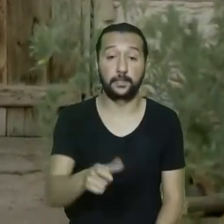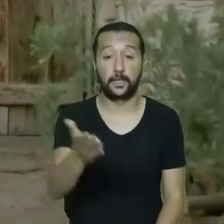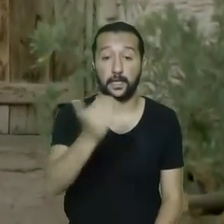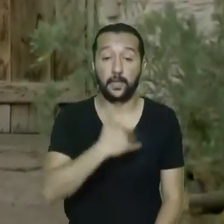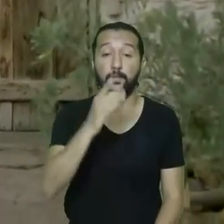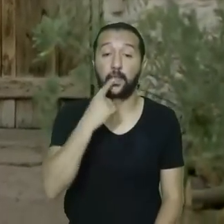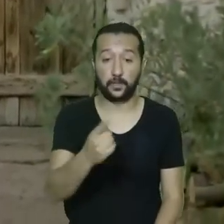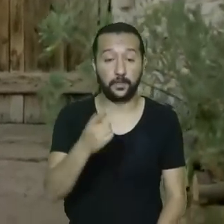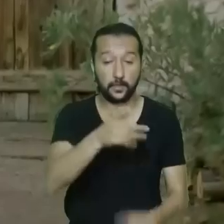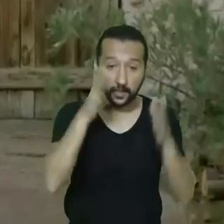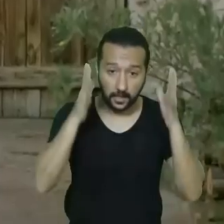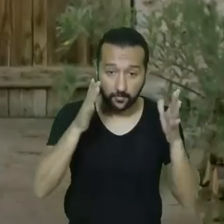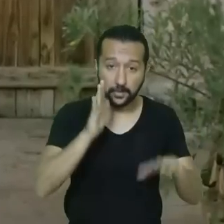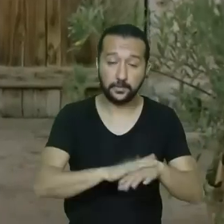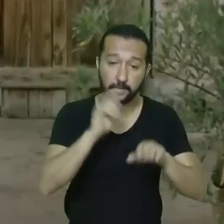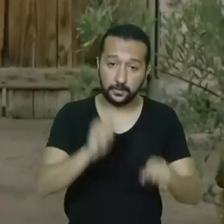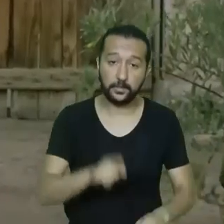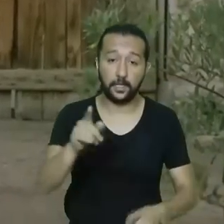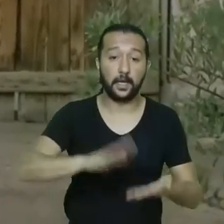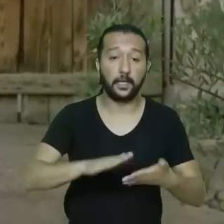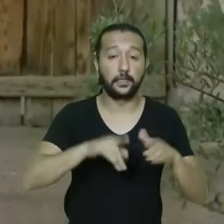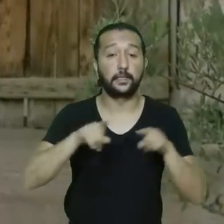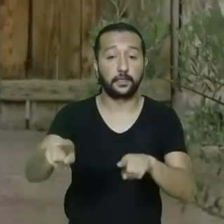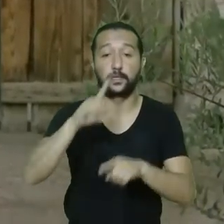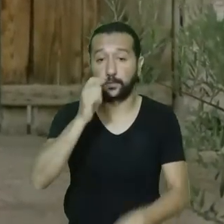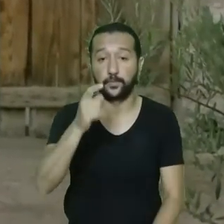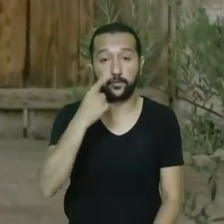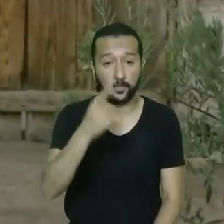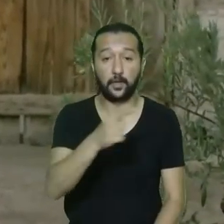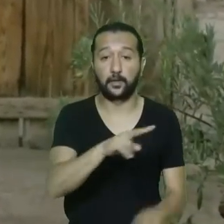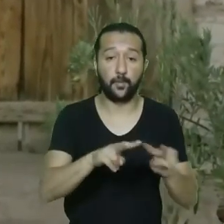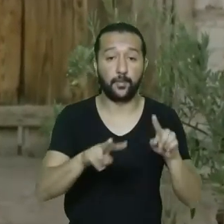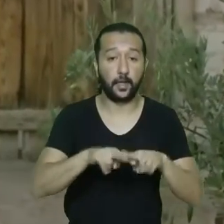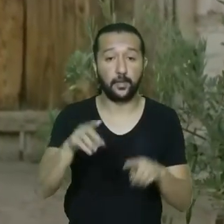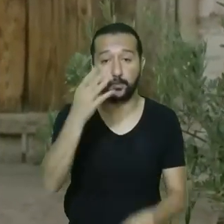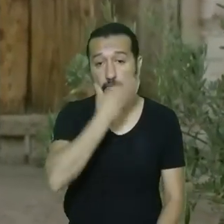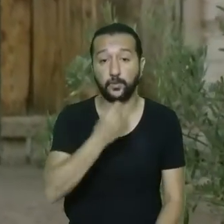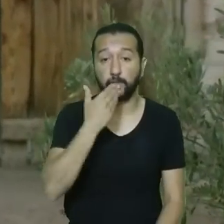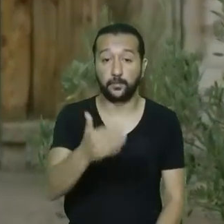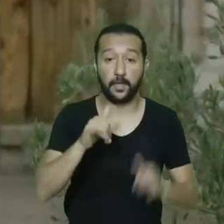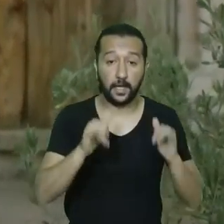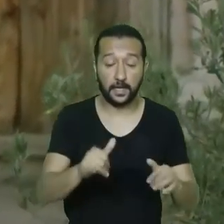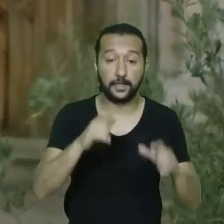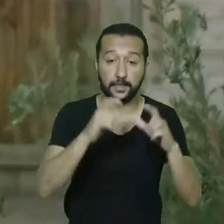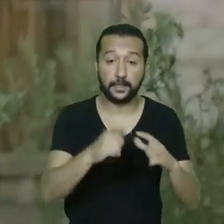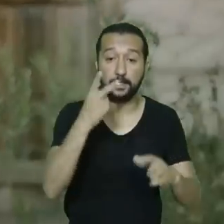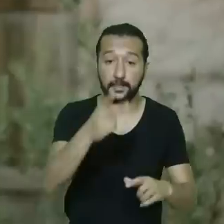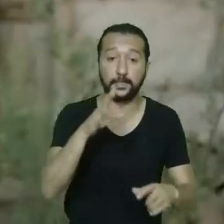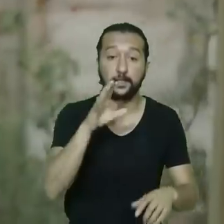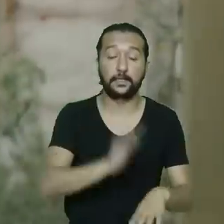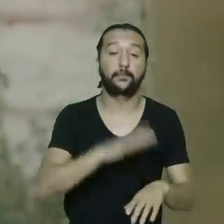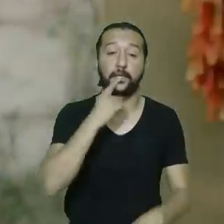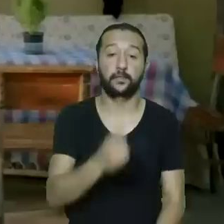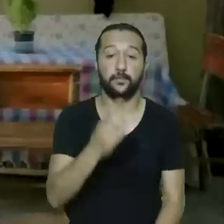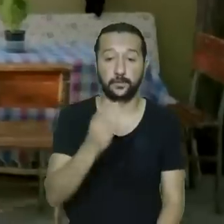evine abdestini al, namazını kıl, yat, uyu. Sen niye takılıyorsun arkadaşların peşine gidiyorsun? Bak Mehmet Ali Hoca da sana ne kadar güzel demiş. Aynı delikten iki defa